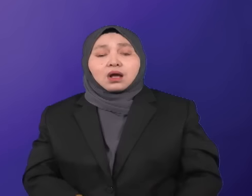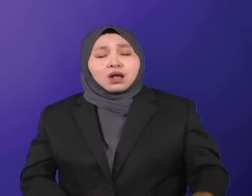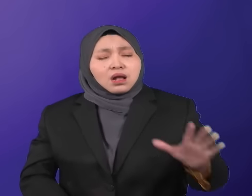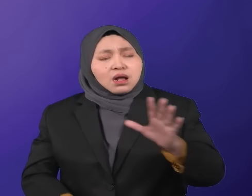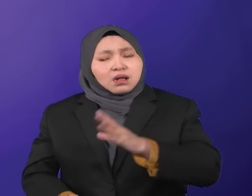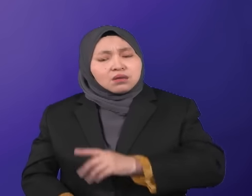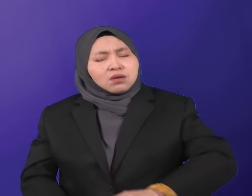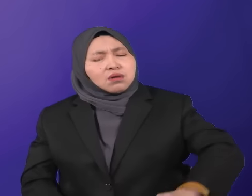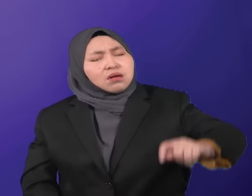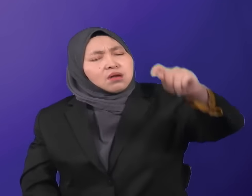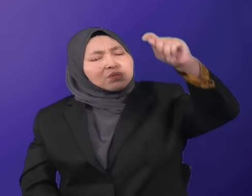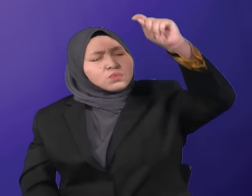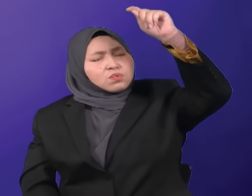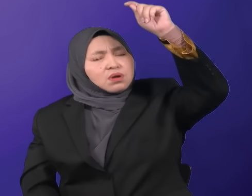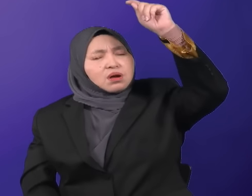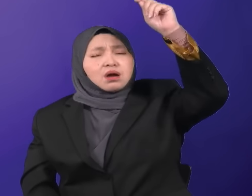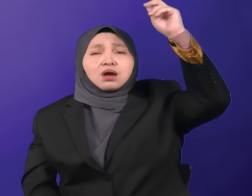رَبَّنَا